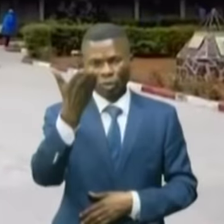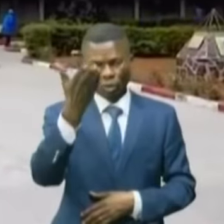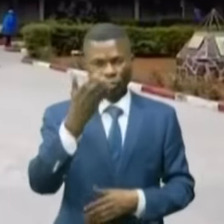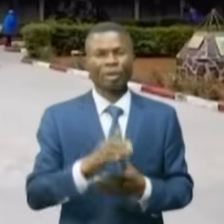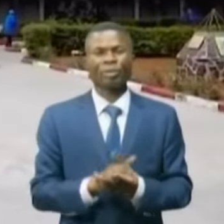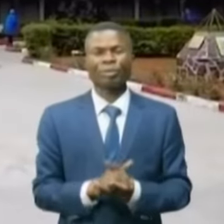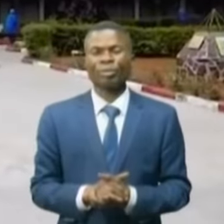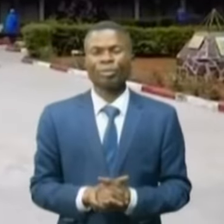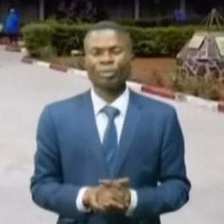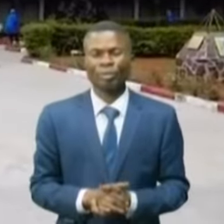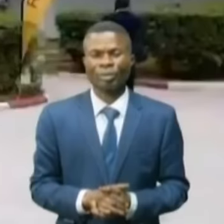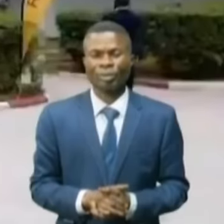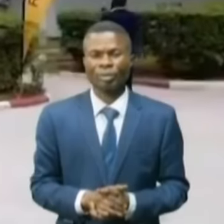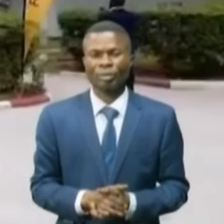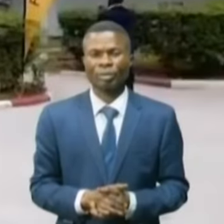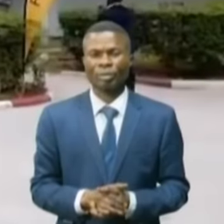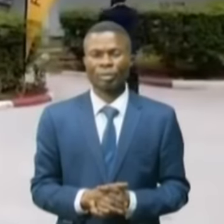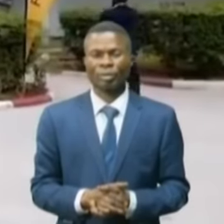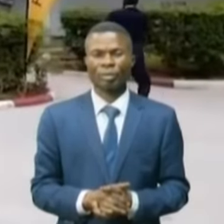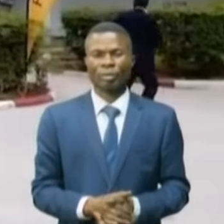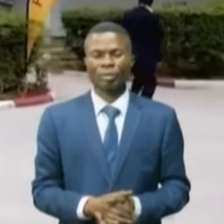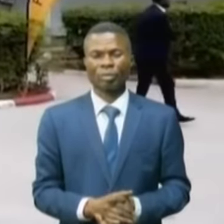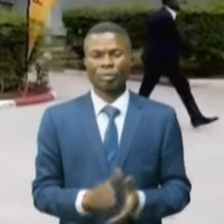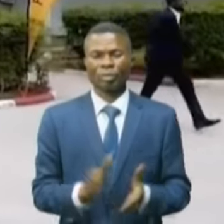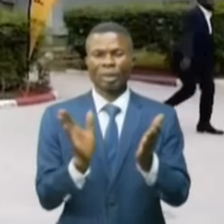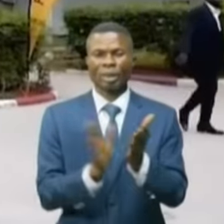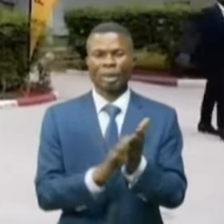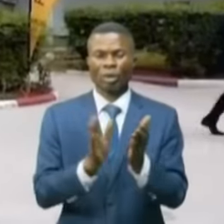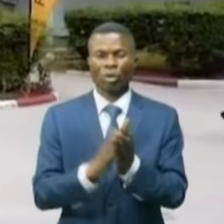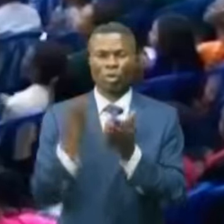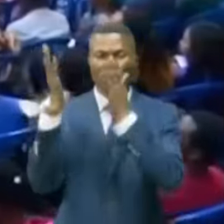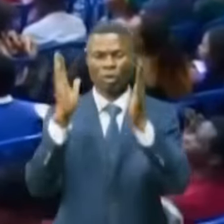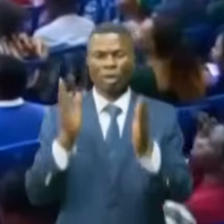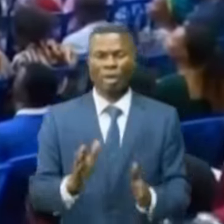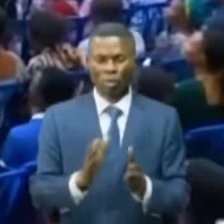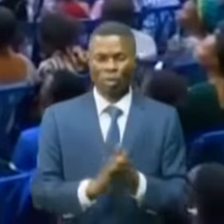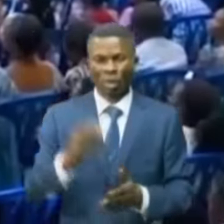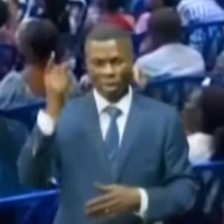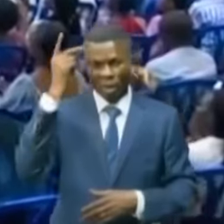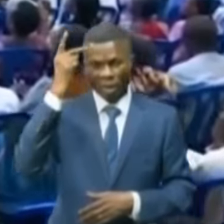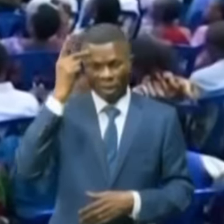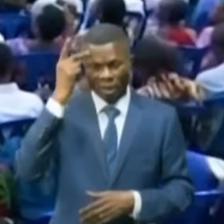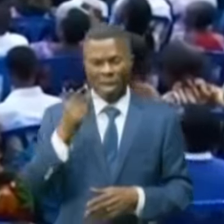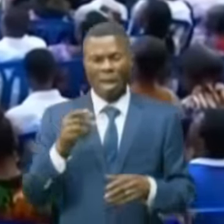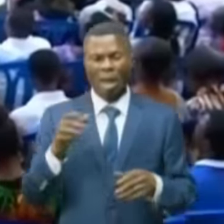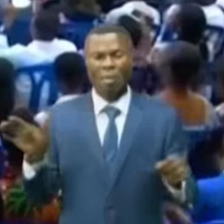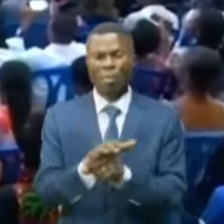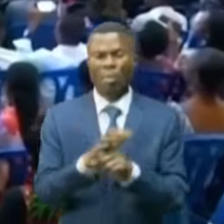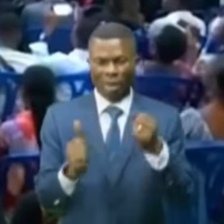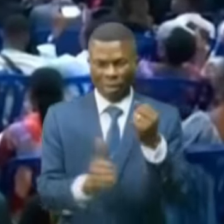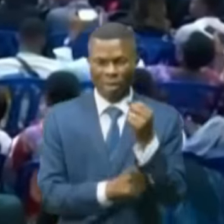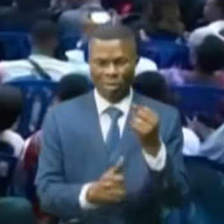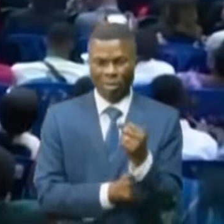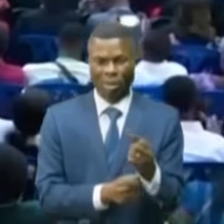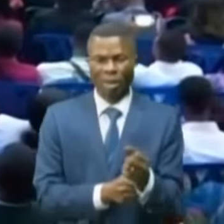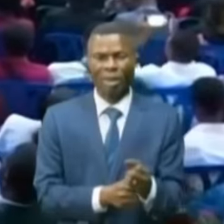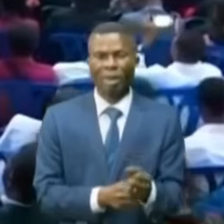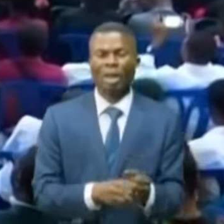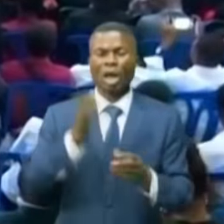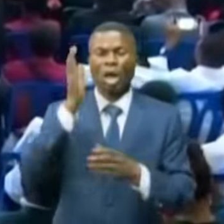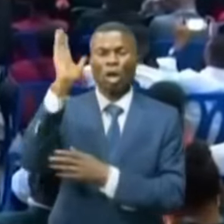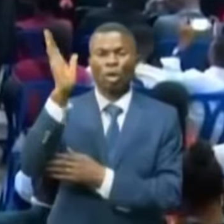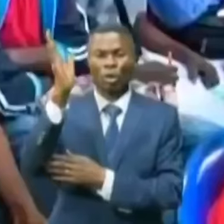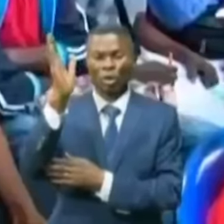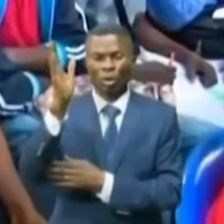La bibliothèque centrale de la haute étude des commerces de Kinshasa, ex-IEC Gombe, pleine à craquer, a servi de cadre à une